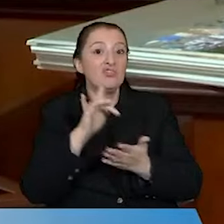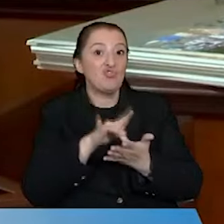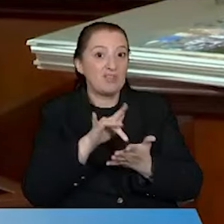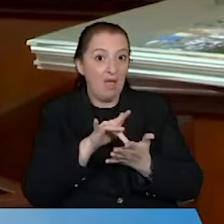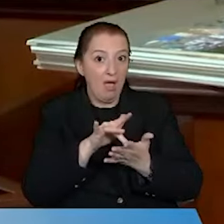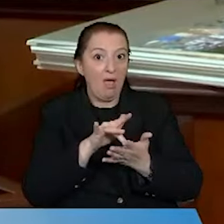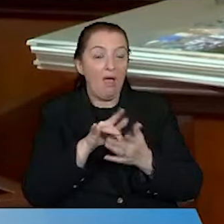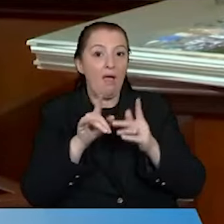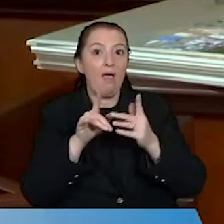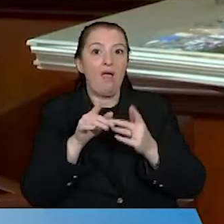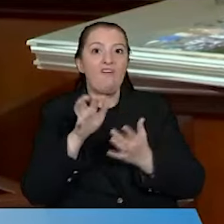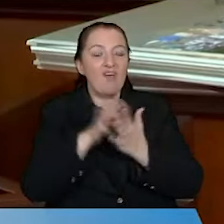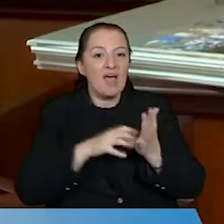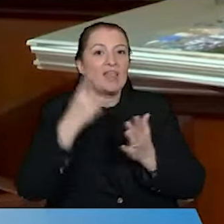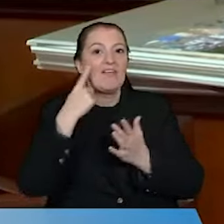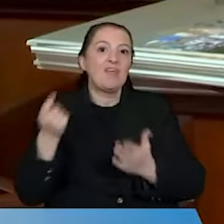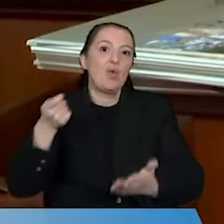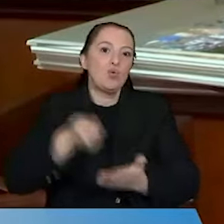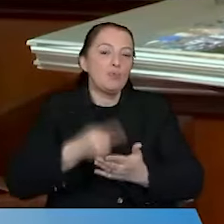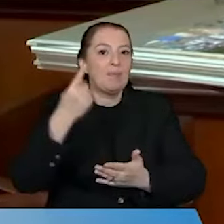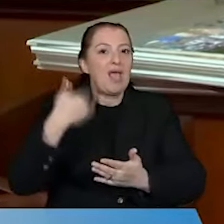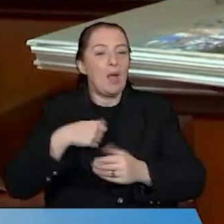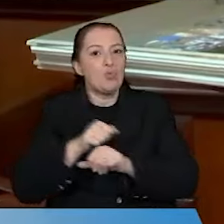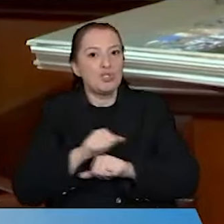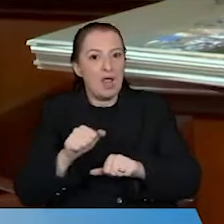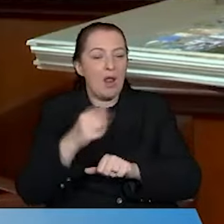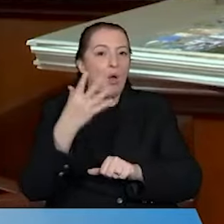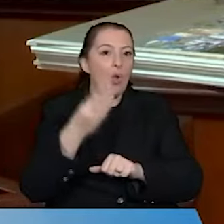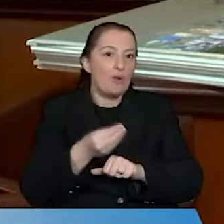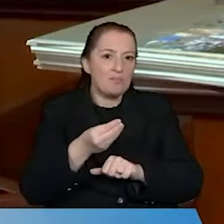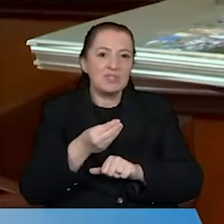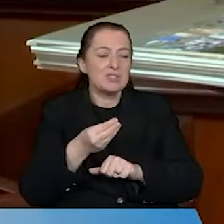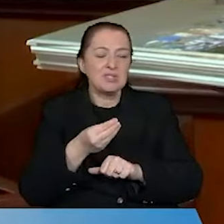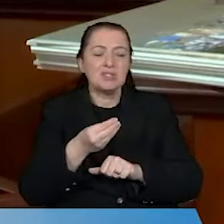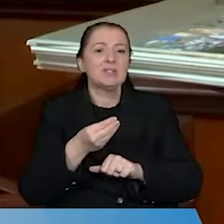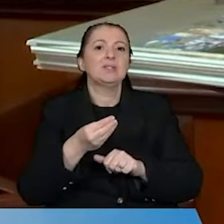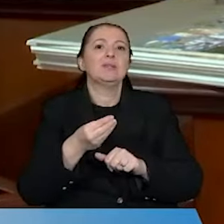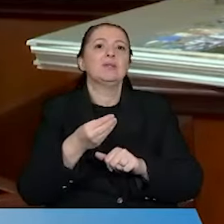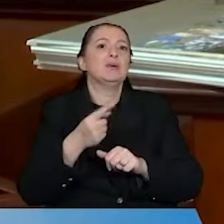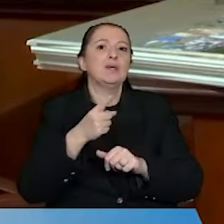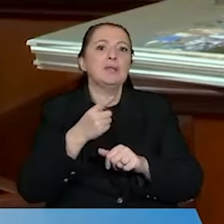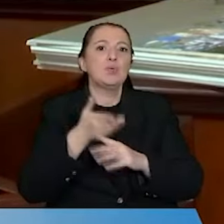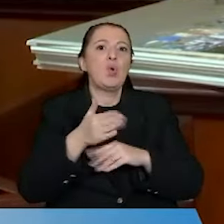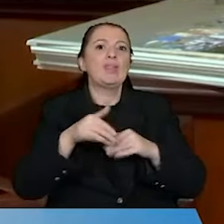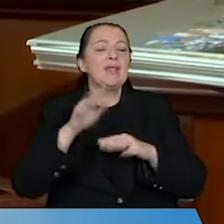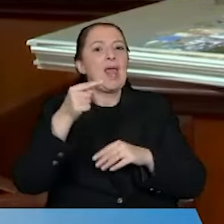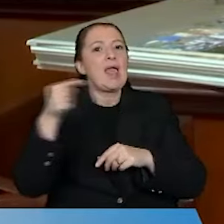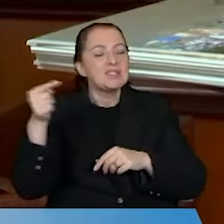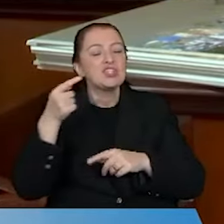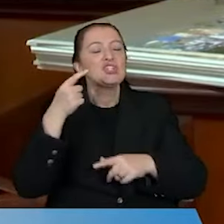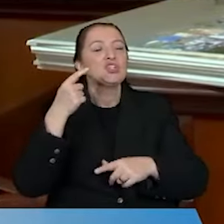de devlete ödüyoruz. Dolayısıyla bir kamu zararı oluşması söz konusu değil. Eksik yapılan işlemler olmuş